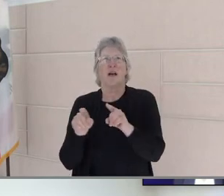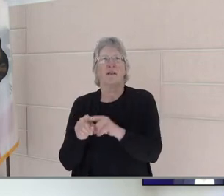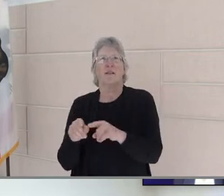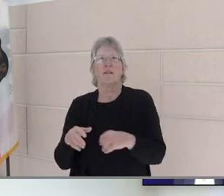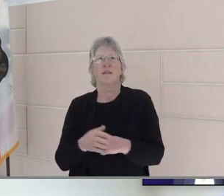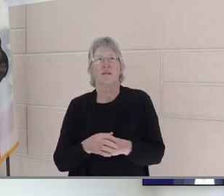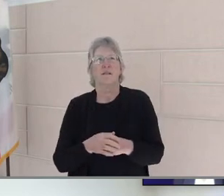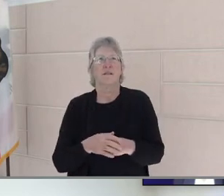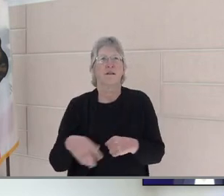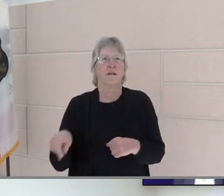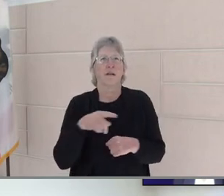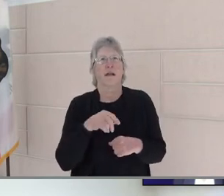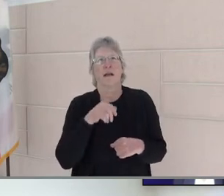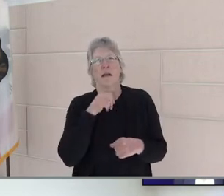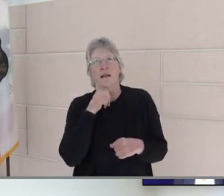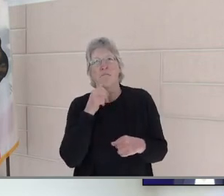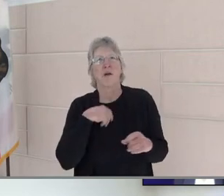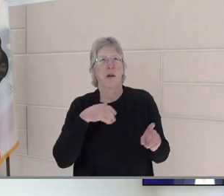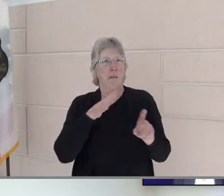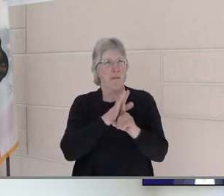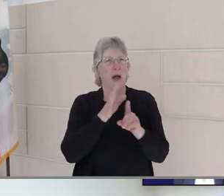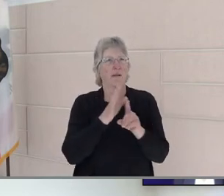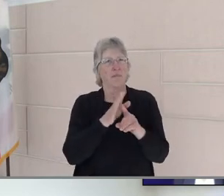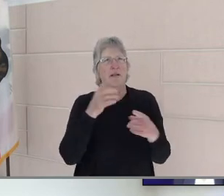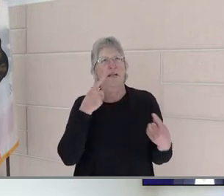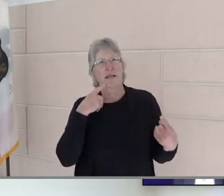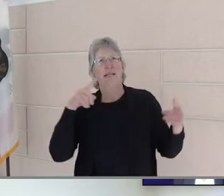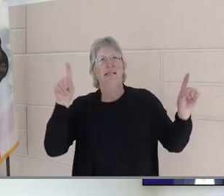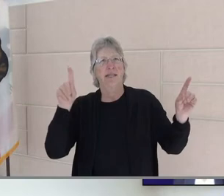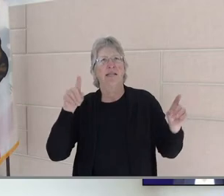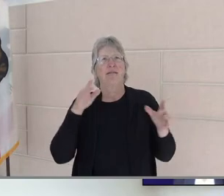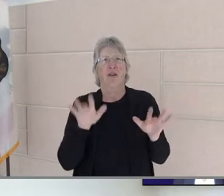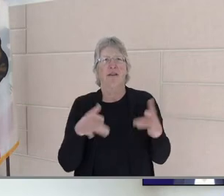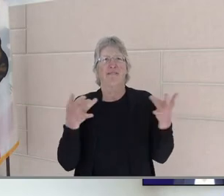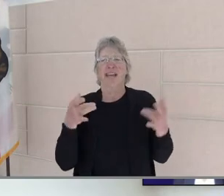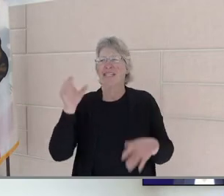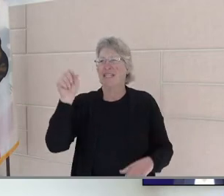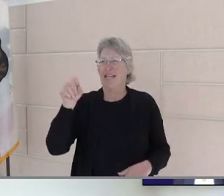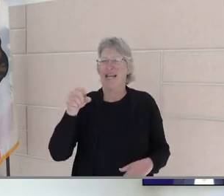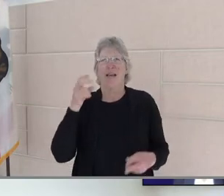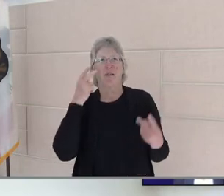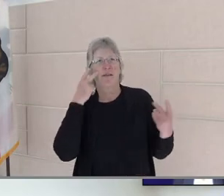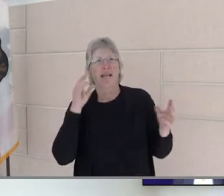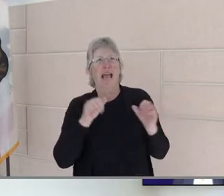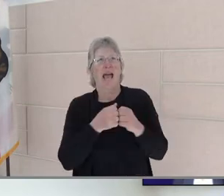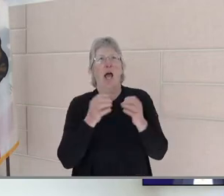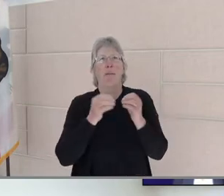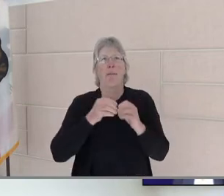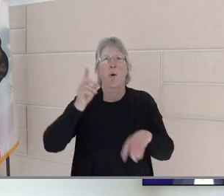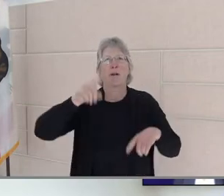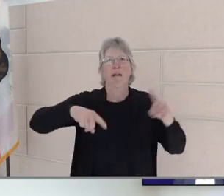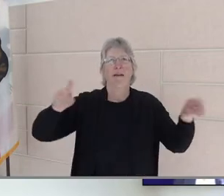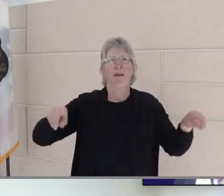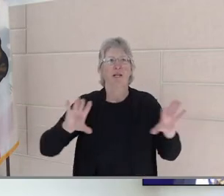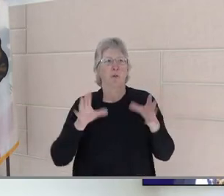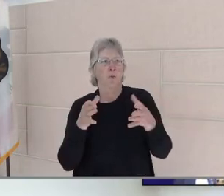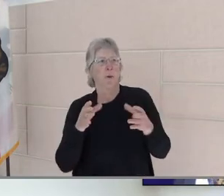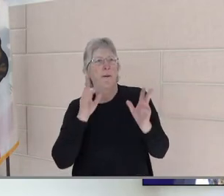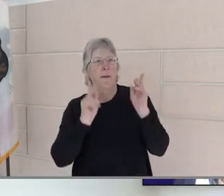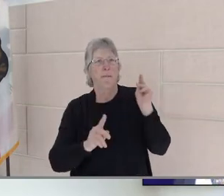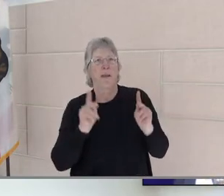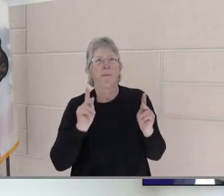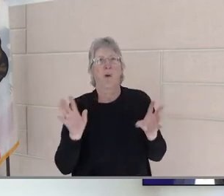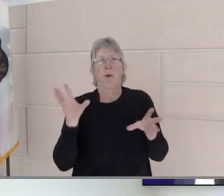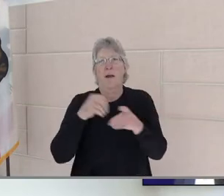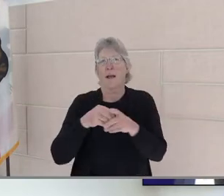កីឡាការប្រណាំងល្បែង video game ហើយនាងពេញចិត្តណាស់ដល់ឃើញសិស្ស